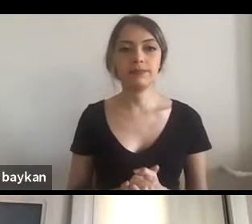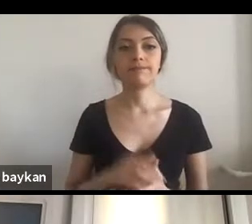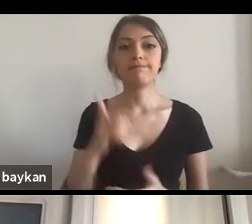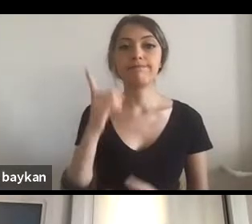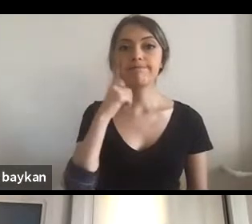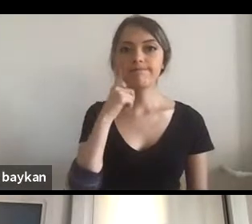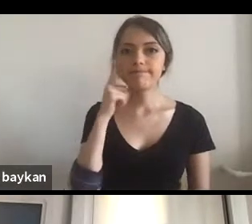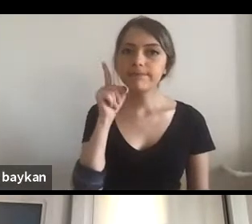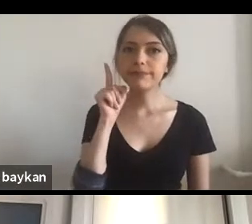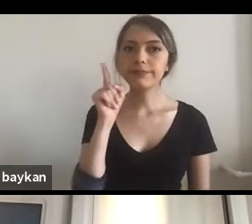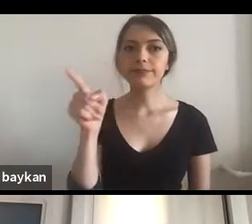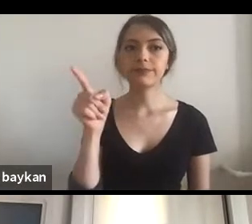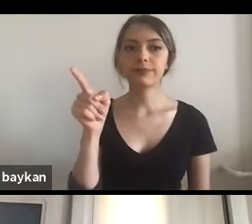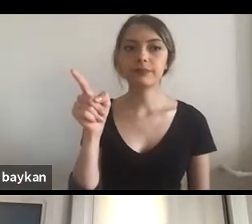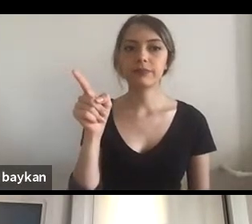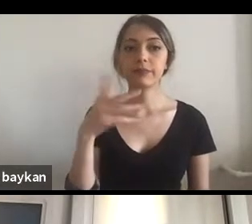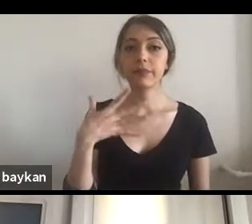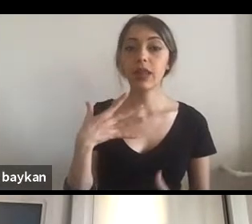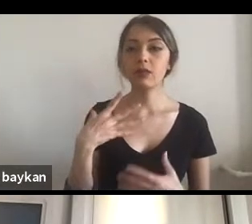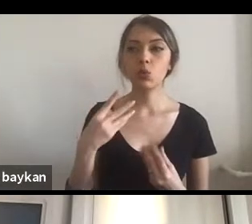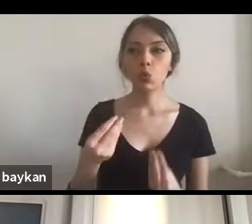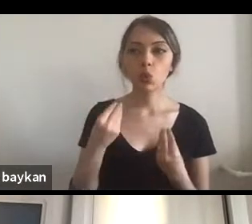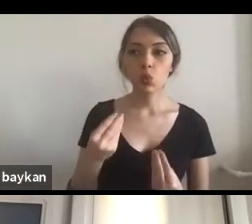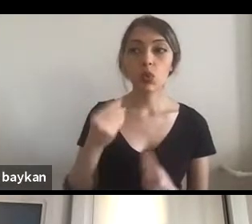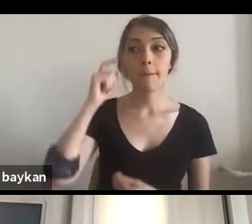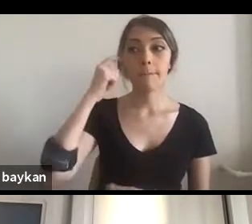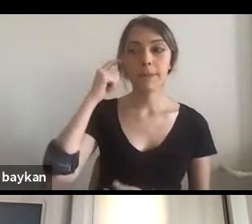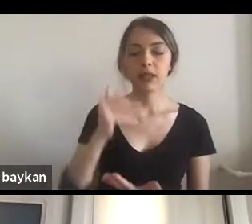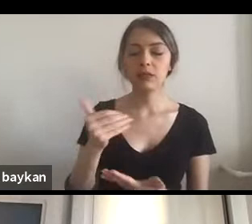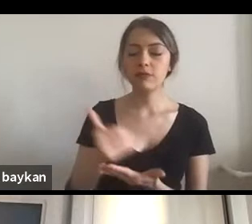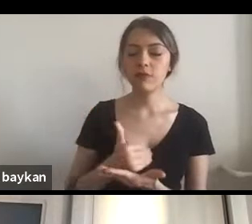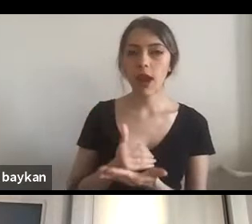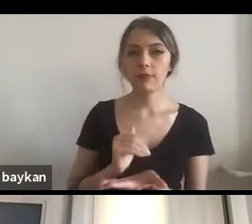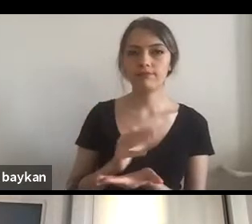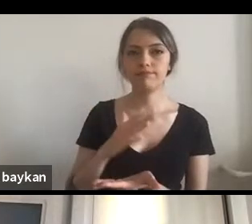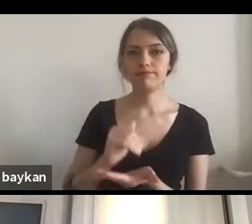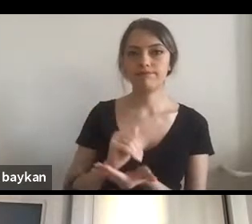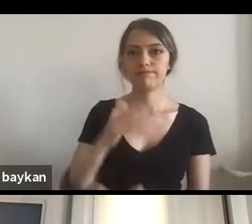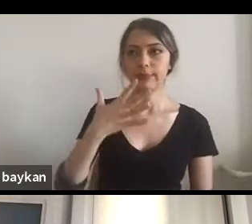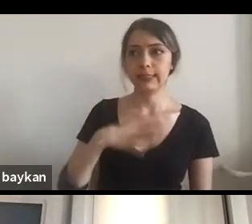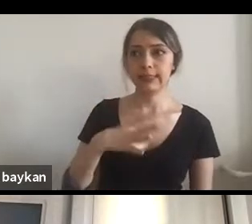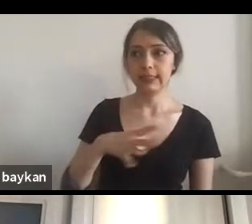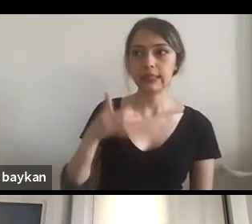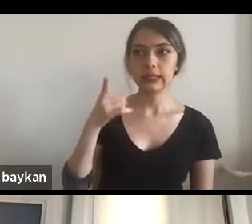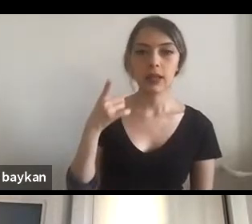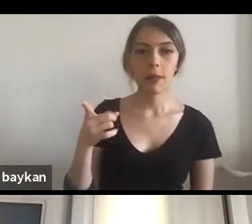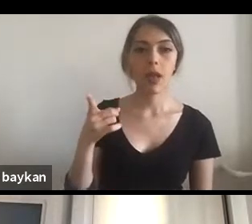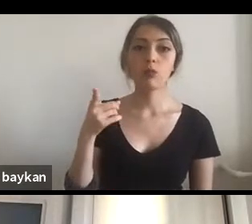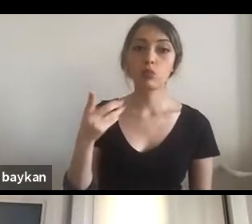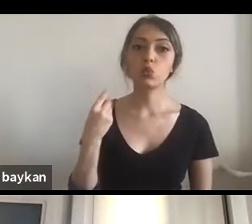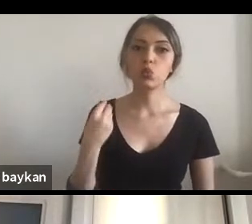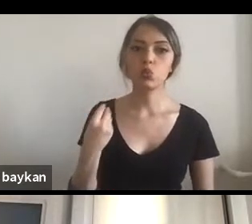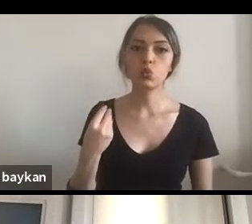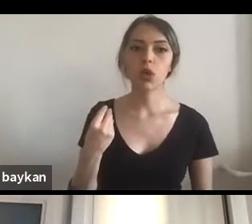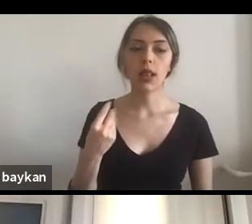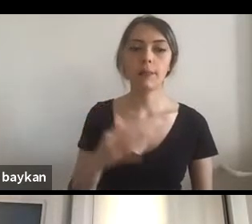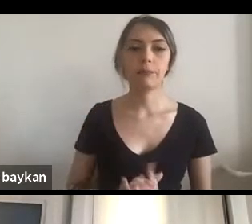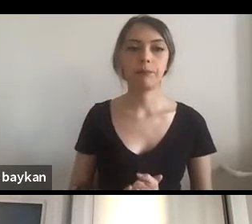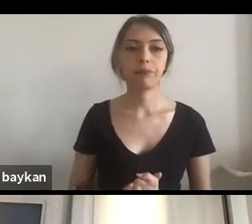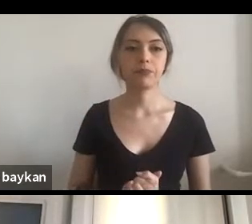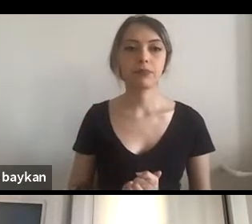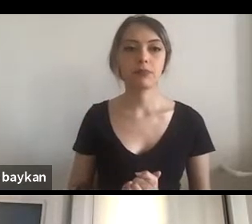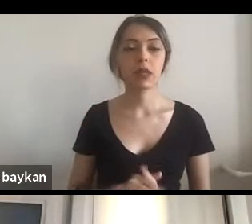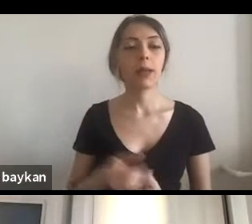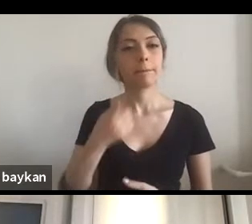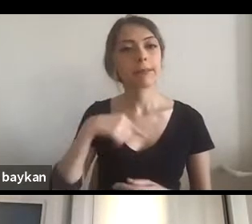hükümetten sağlıklı istatistik istemektir. İkincisi de aleyhe örnek olup olmadığına dair örnek istemek. Yani bunu biz